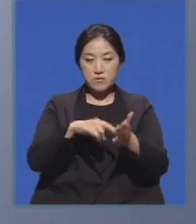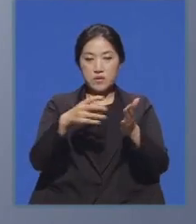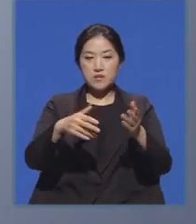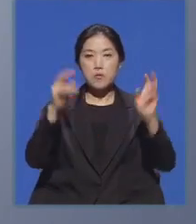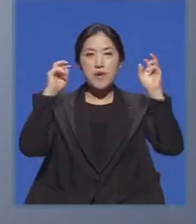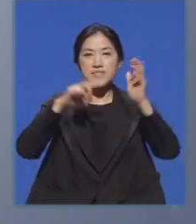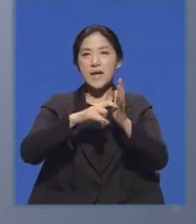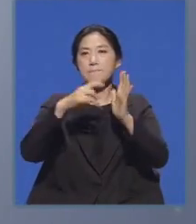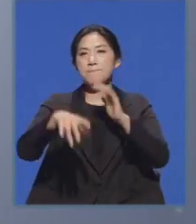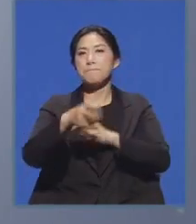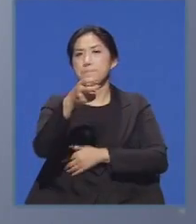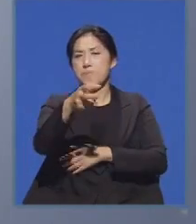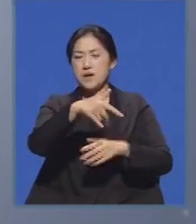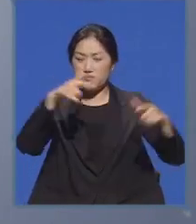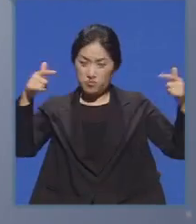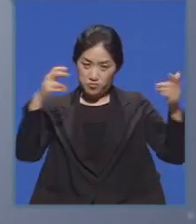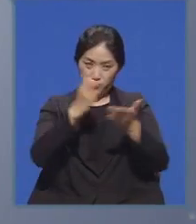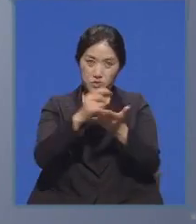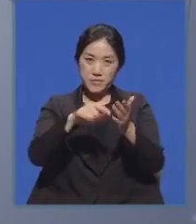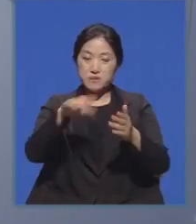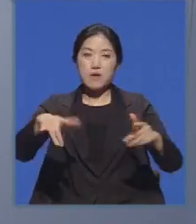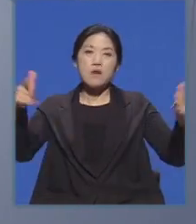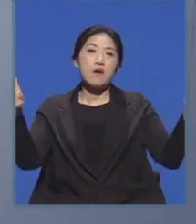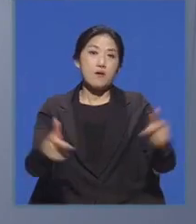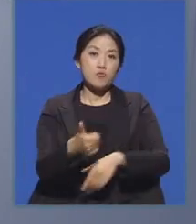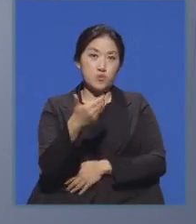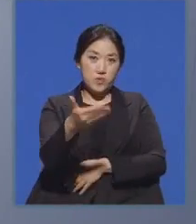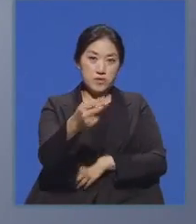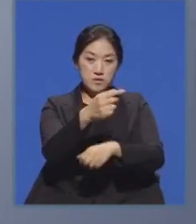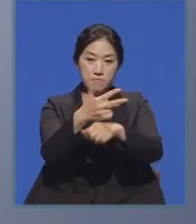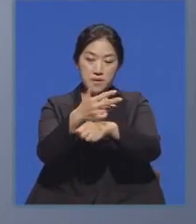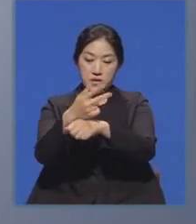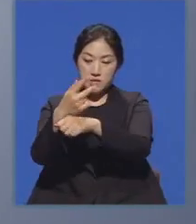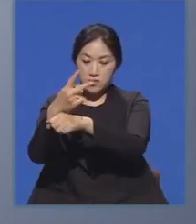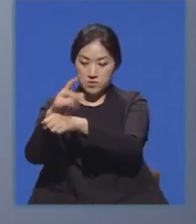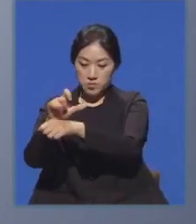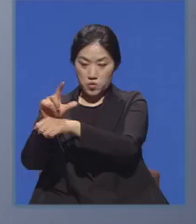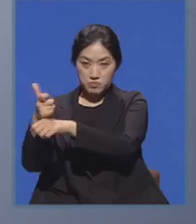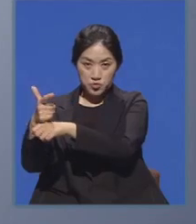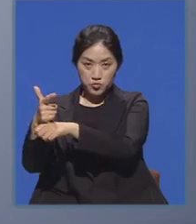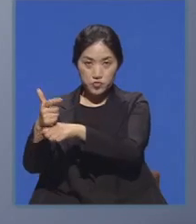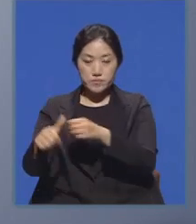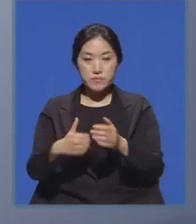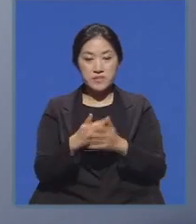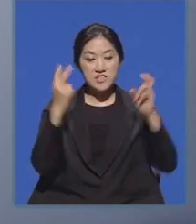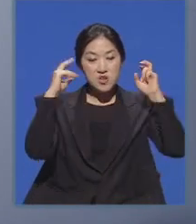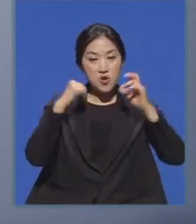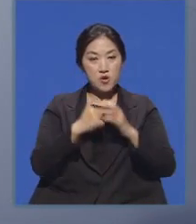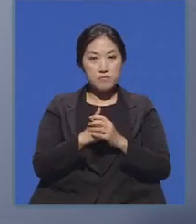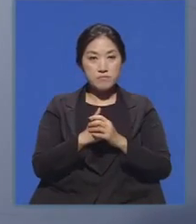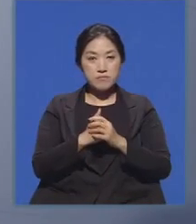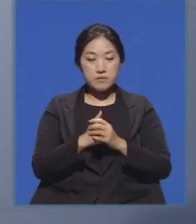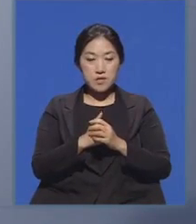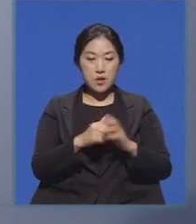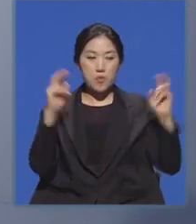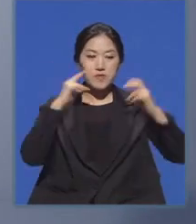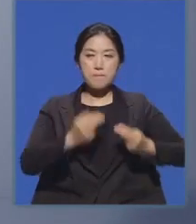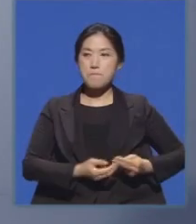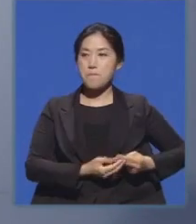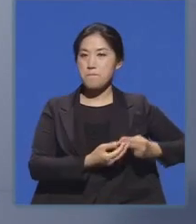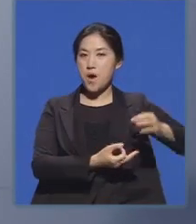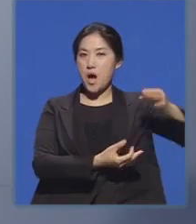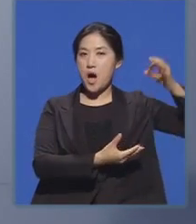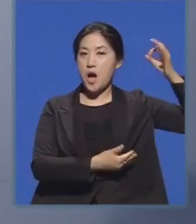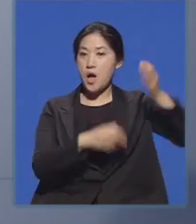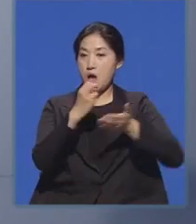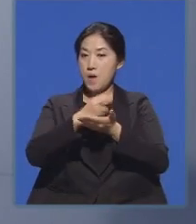법인세를 낮춰줬는데 2008년하고 한 2015, 16 이렇게 기업들 사내 유보금을 비교해 보면